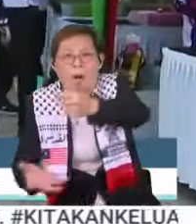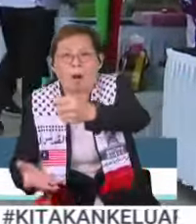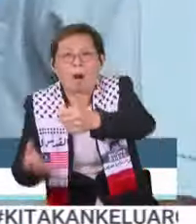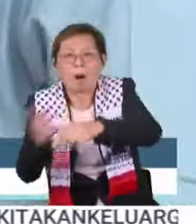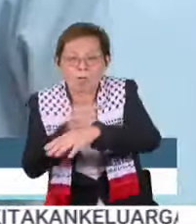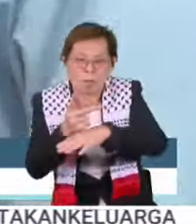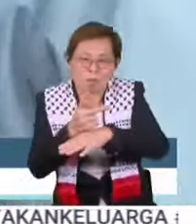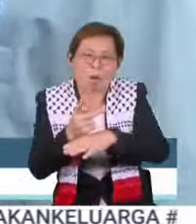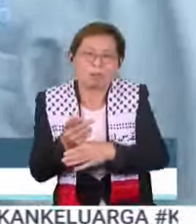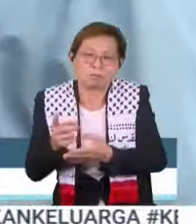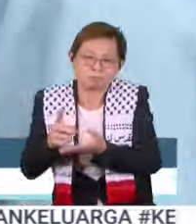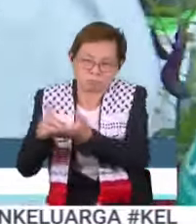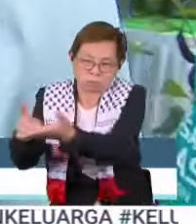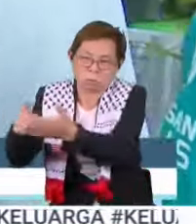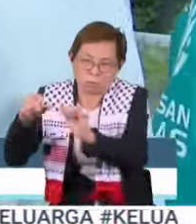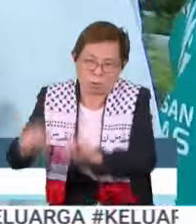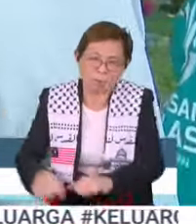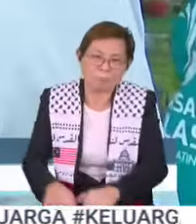gerakan koperasi.